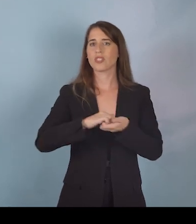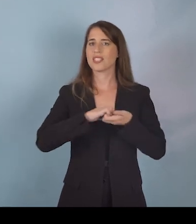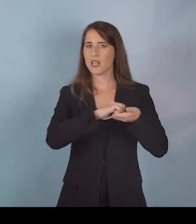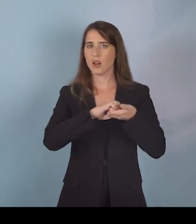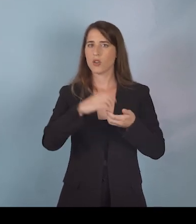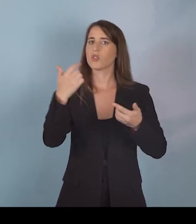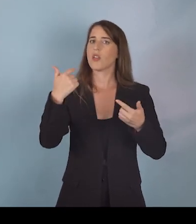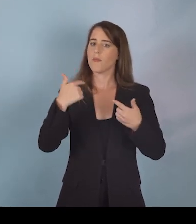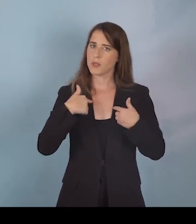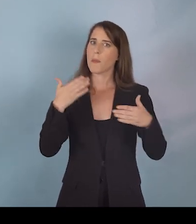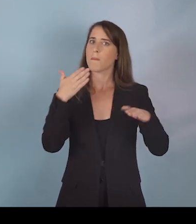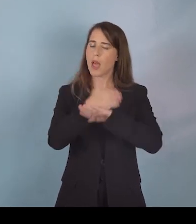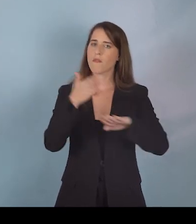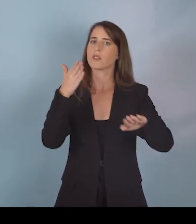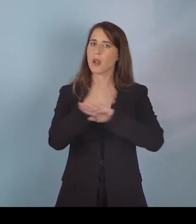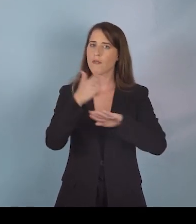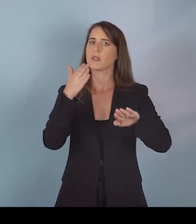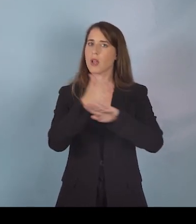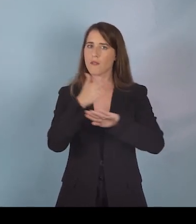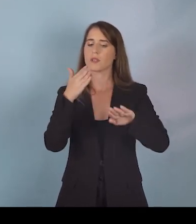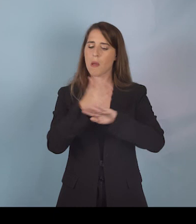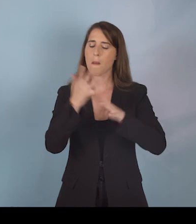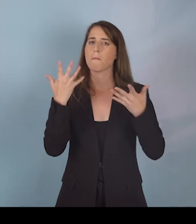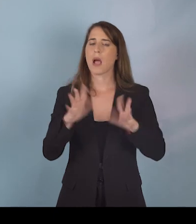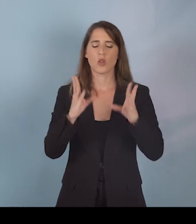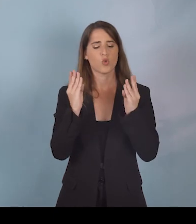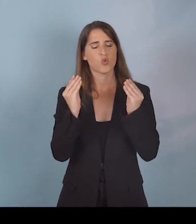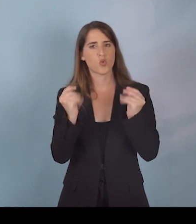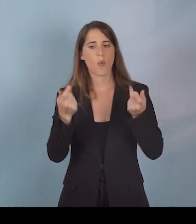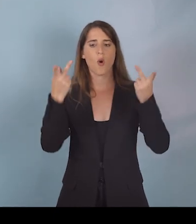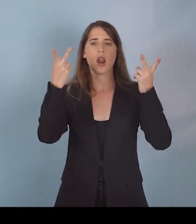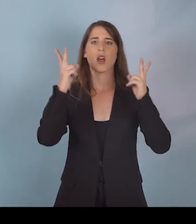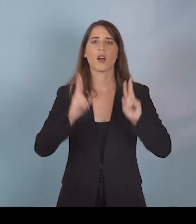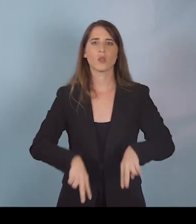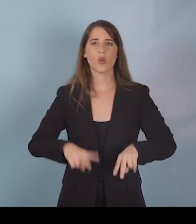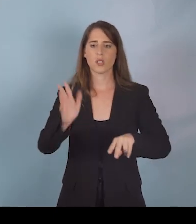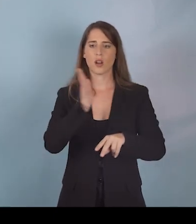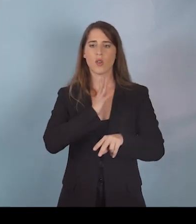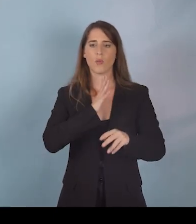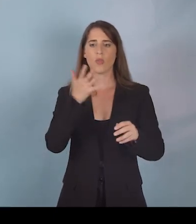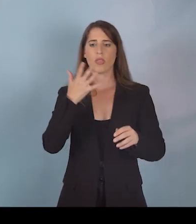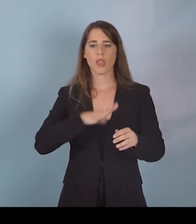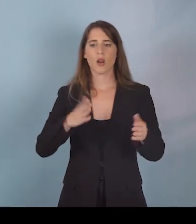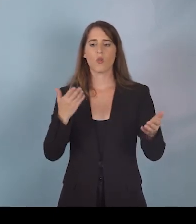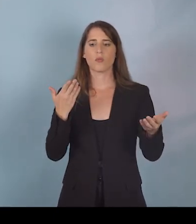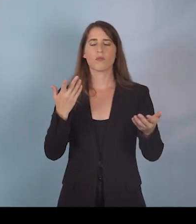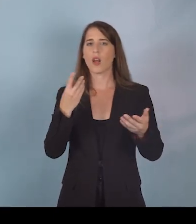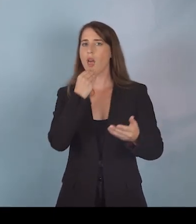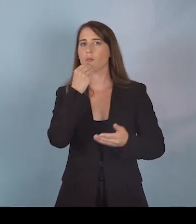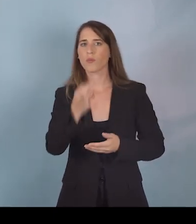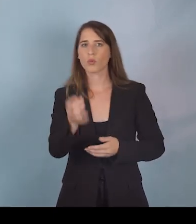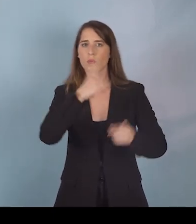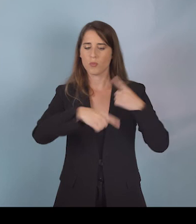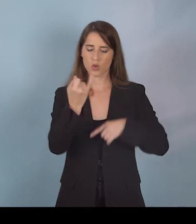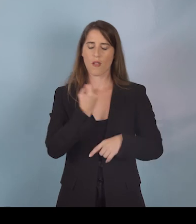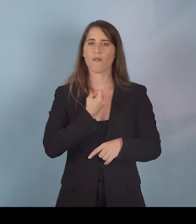πενταετία. Εμείς κάναμε παρεμβάσεις σαν Ευρωπαϊκός Δικηγορικός Σύλλογος στον τρόπο, στην αναγνώριση των ανθρώπων που ήθελαν να δηλώσουν μια